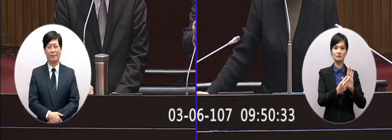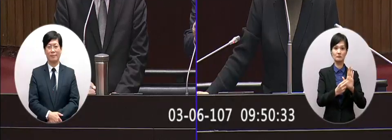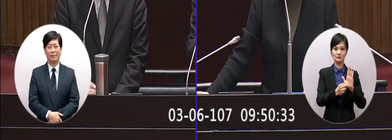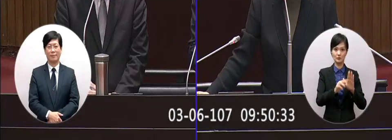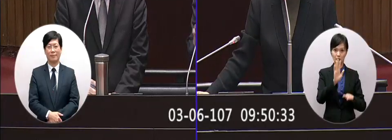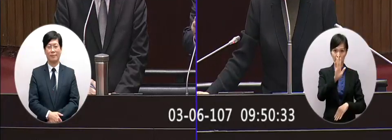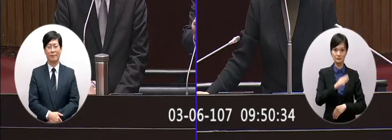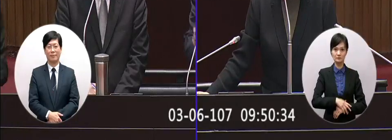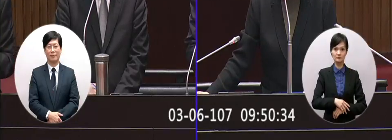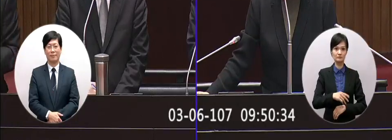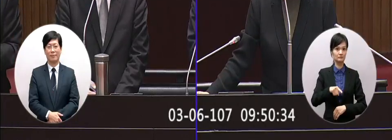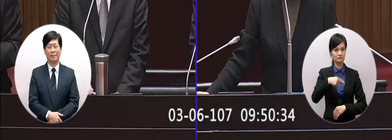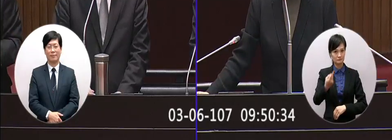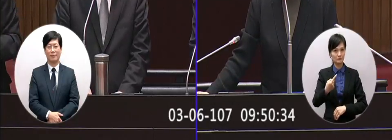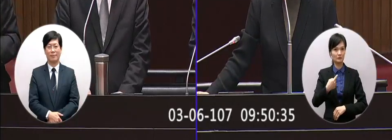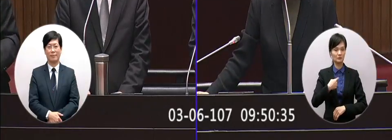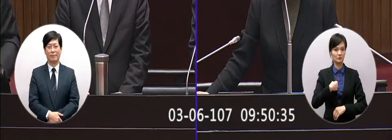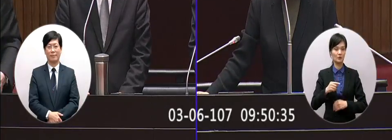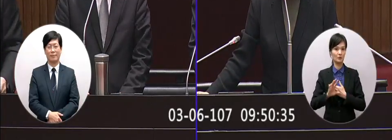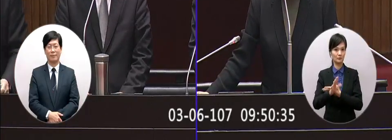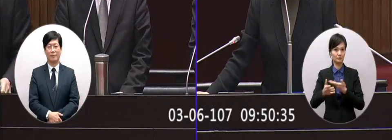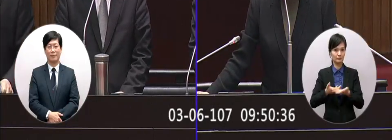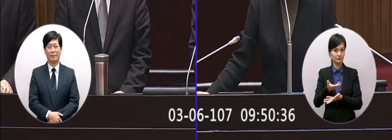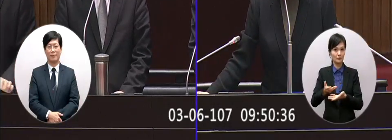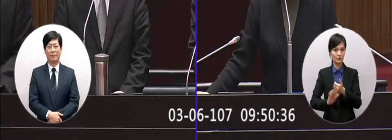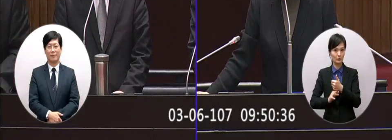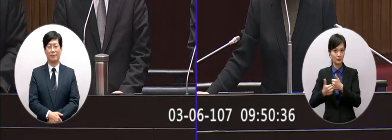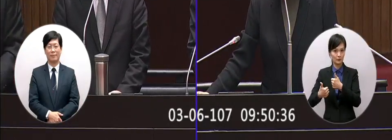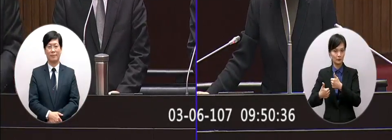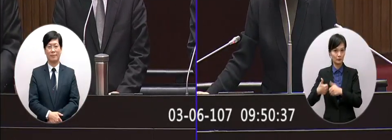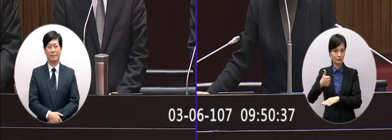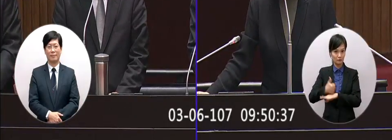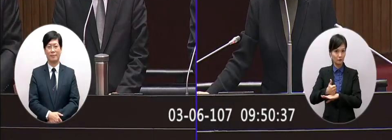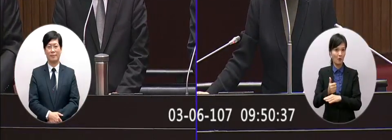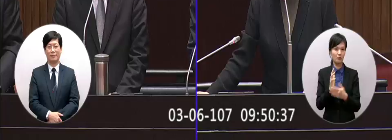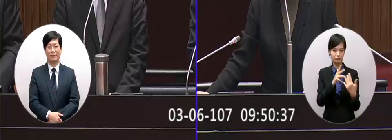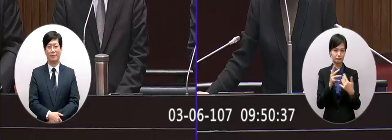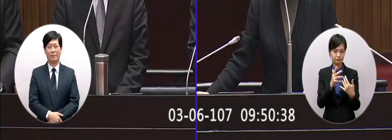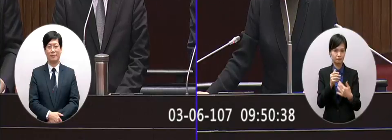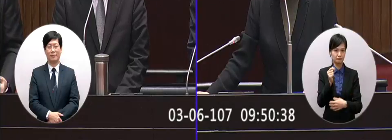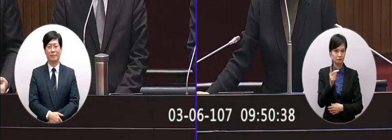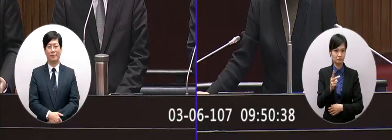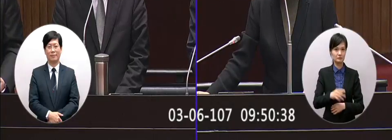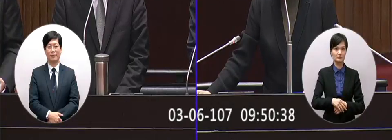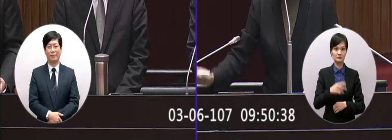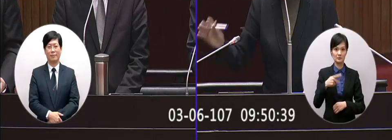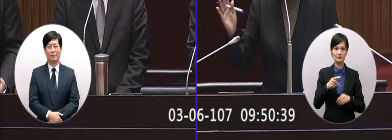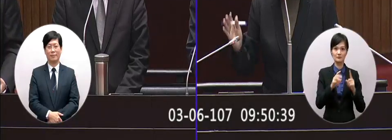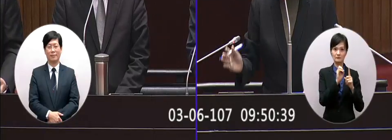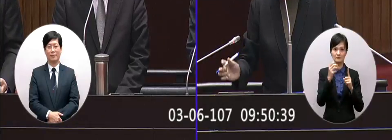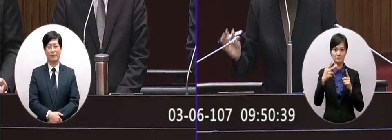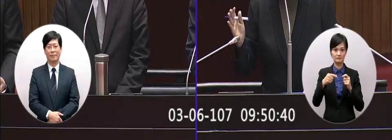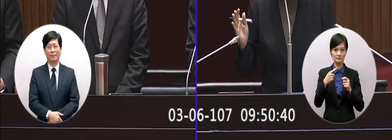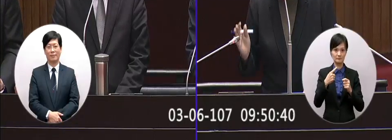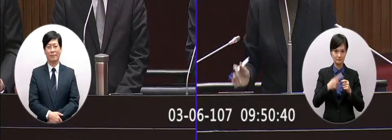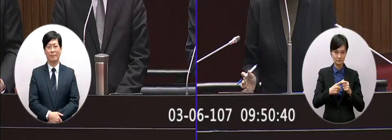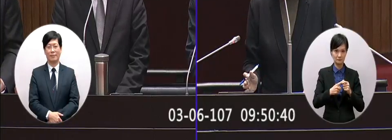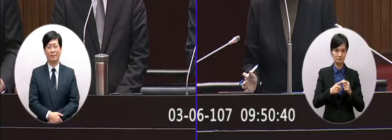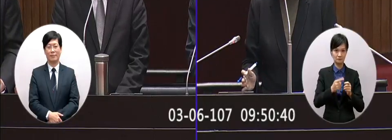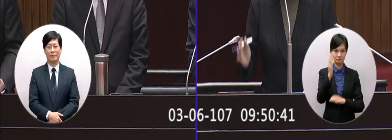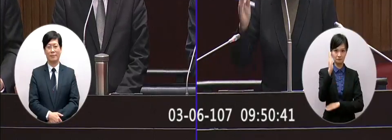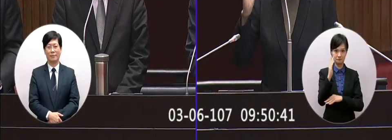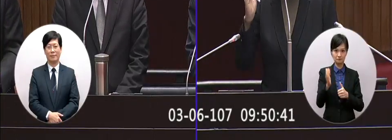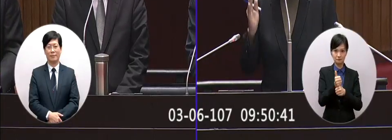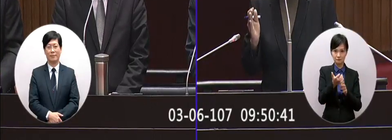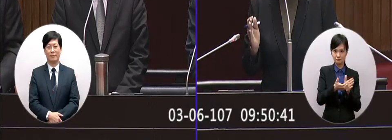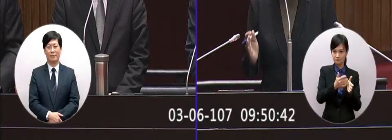员会，我又再一次的质询，然后我又在107年度政府总预算的协商的会议